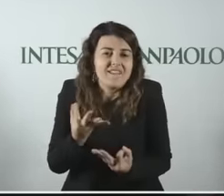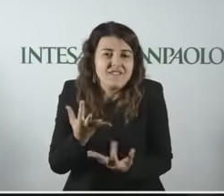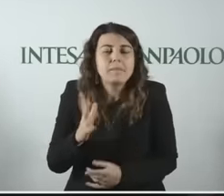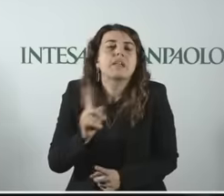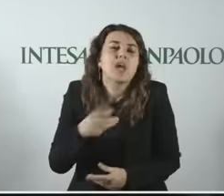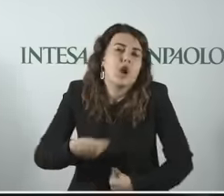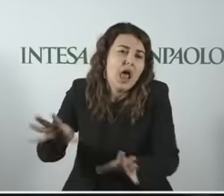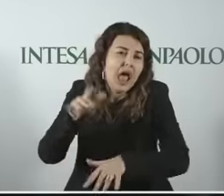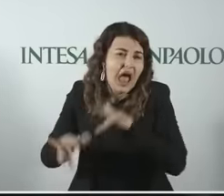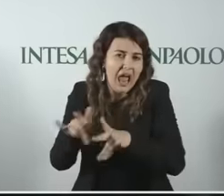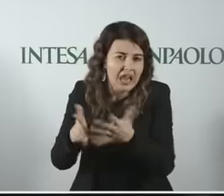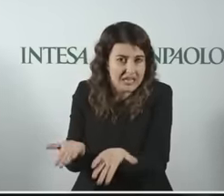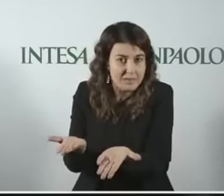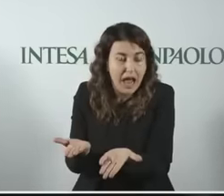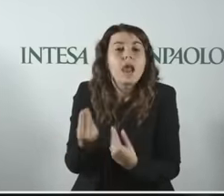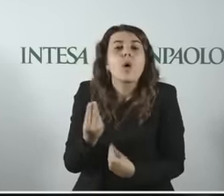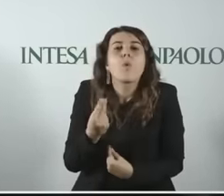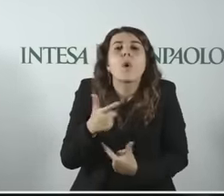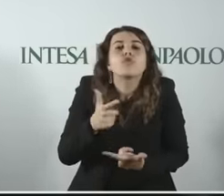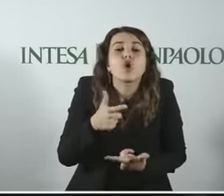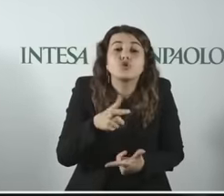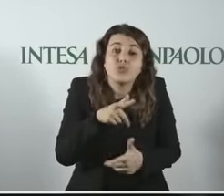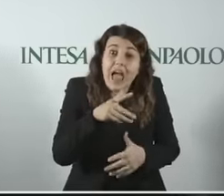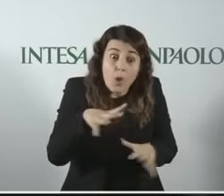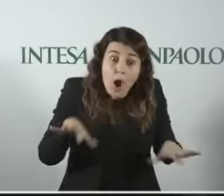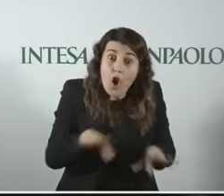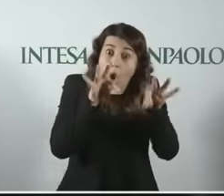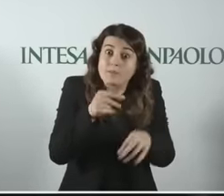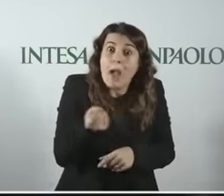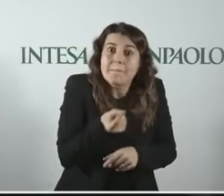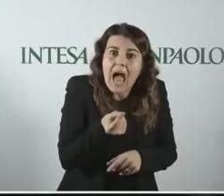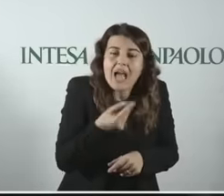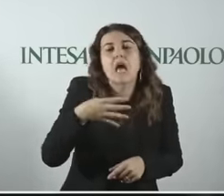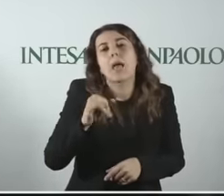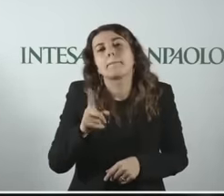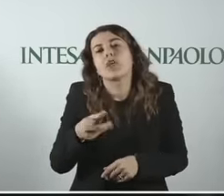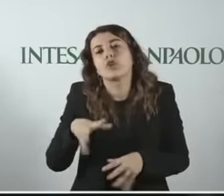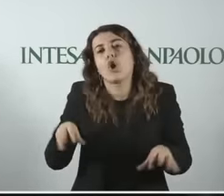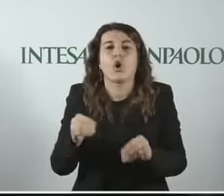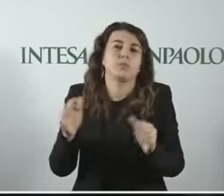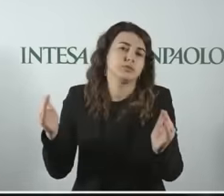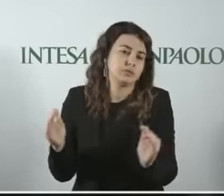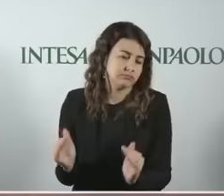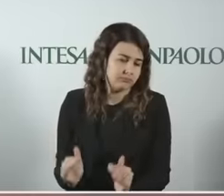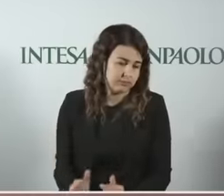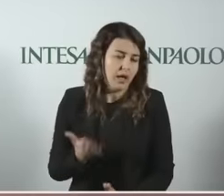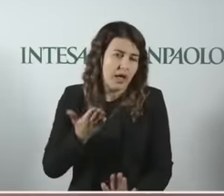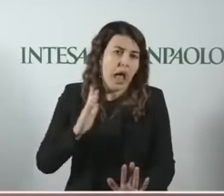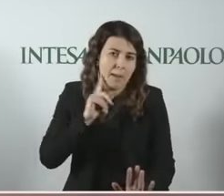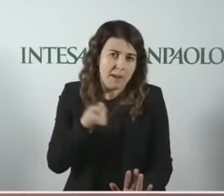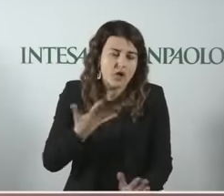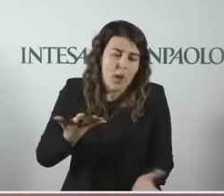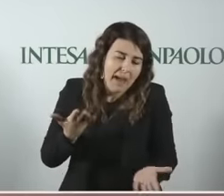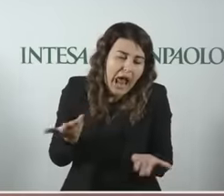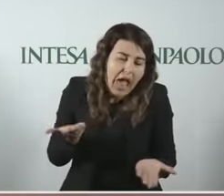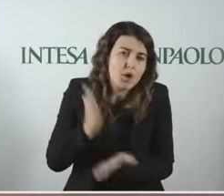mais si smette di produrre il miglio Almeno quello adesso che c'è il mais ce lo possiamo permettere basta miglio come